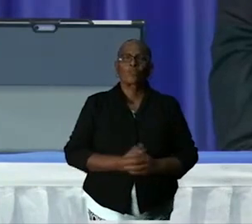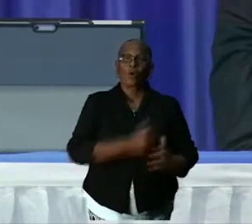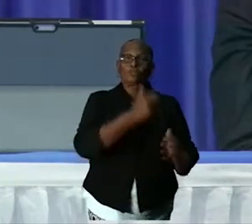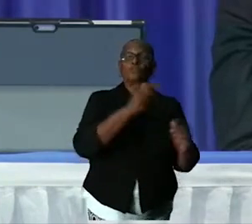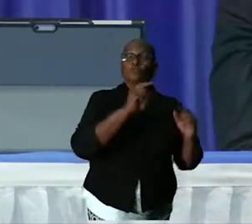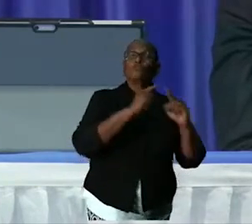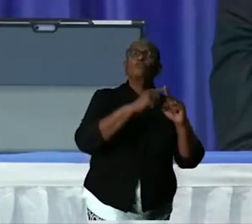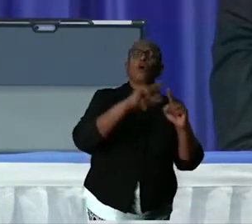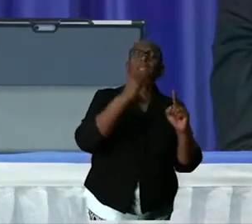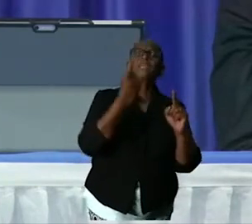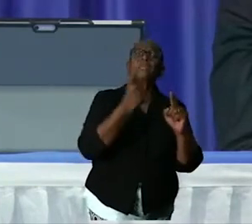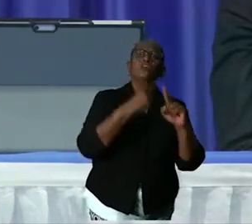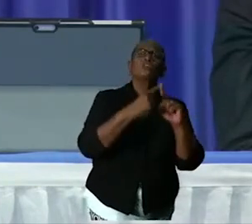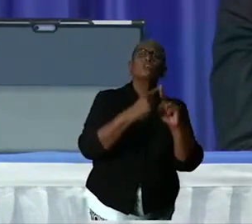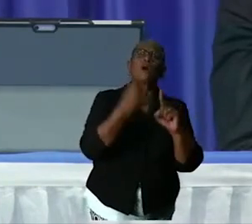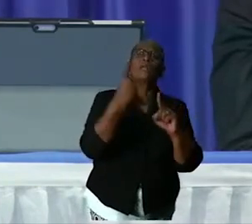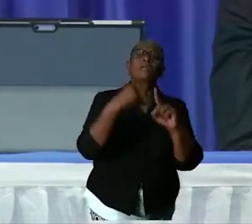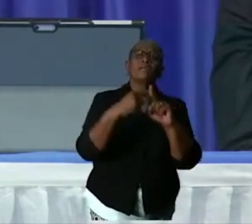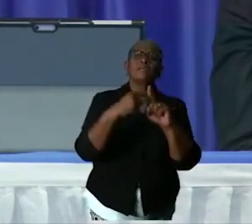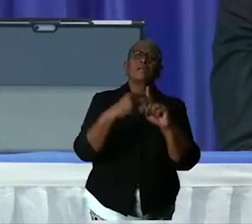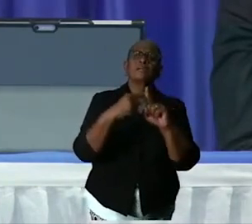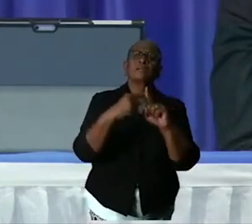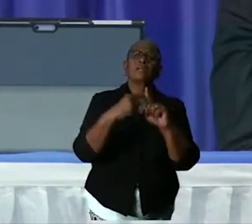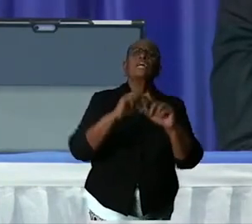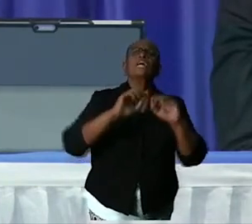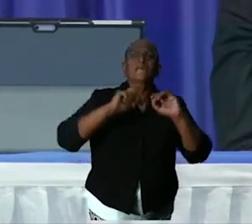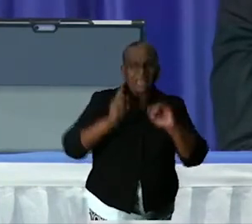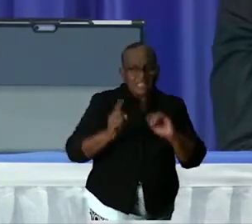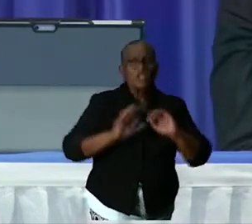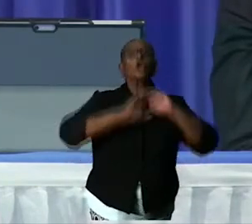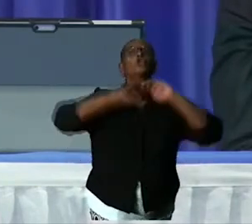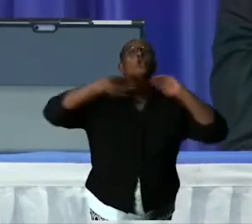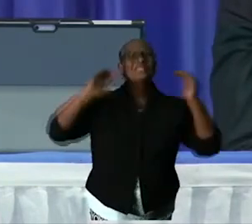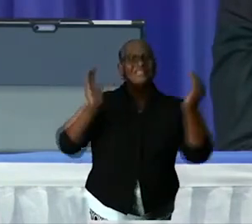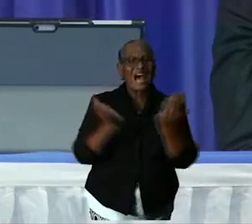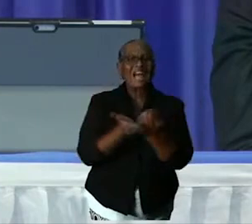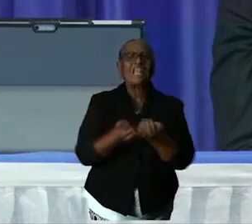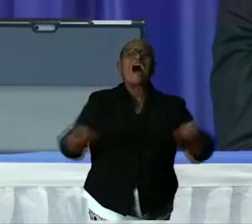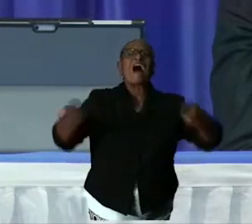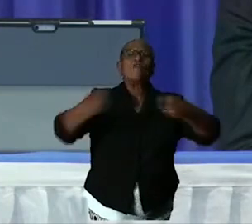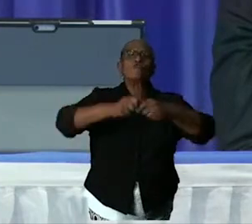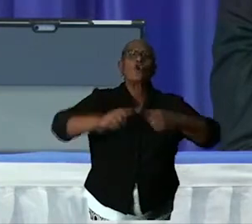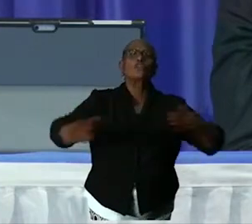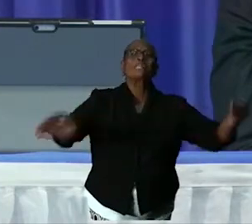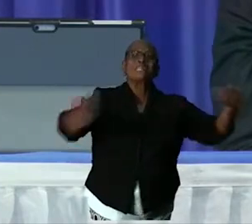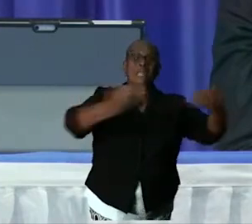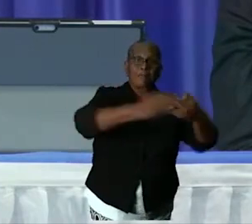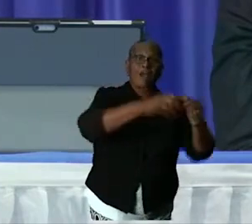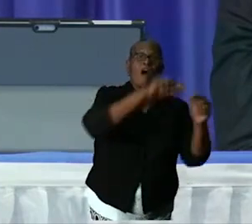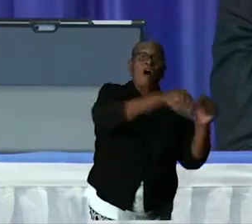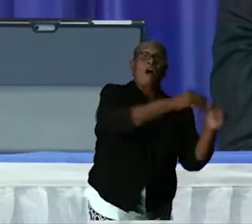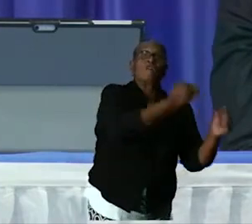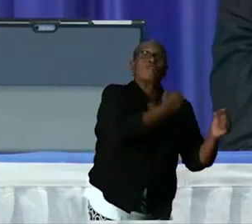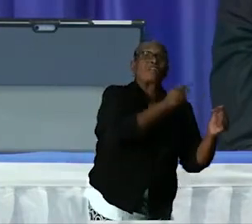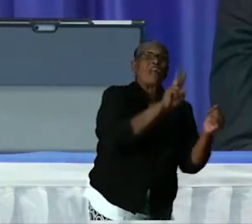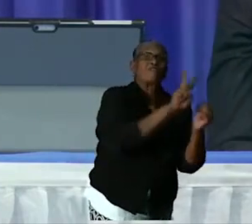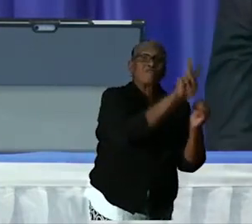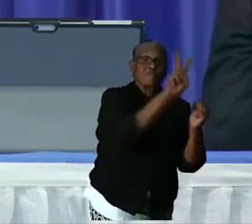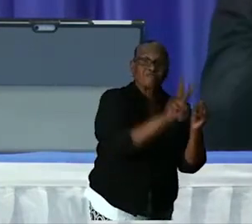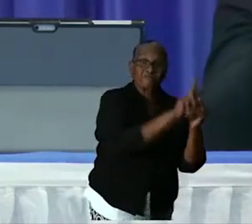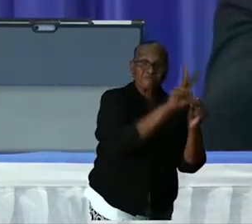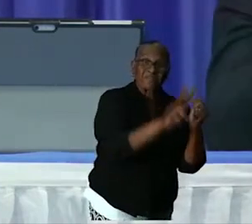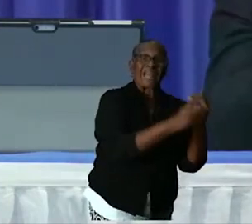Dus nogmaals, het is een totale lockdown vanaf vrijdag